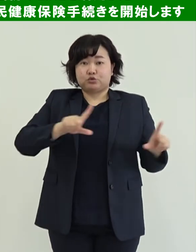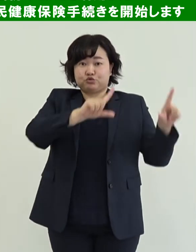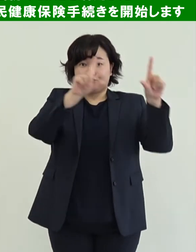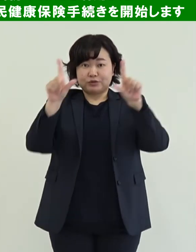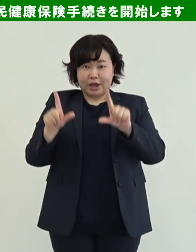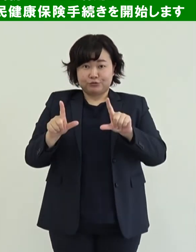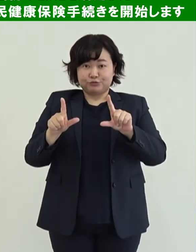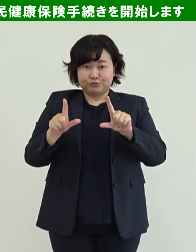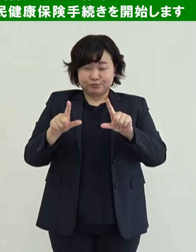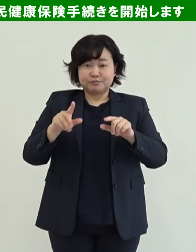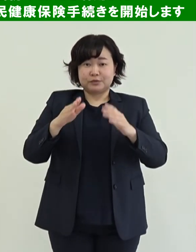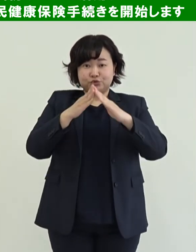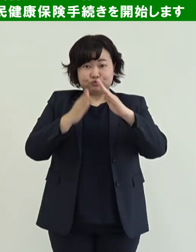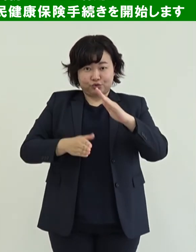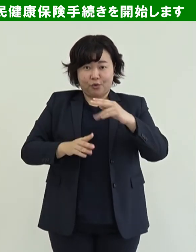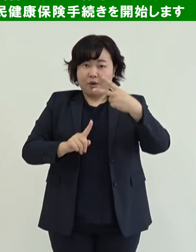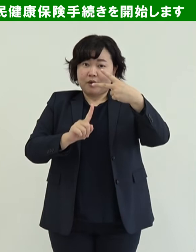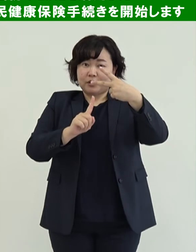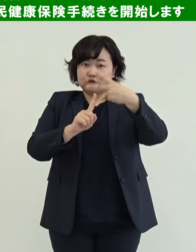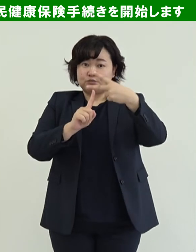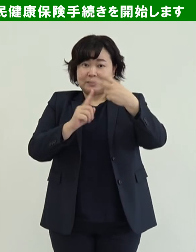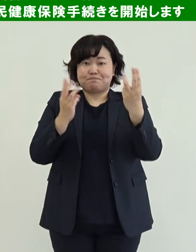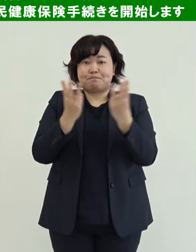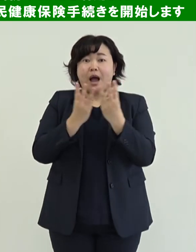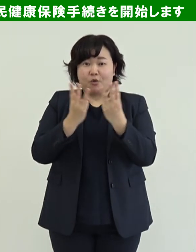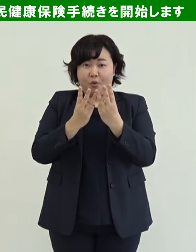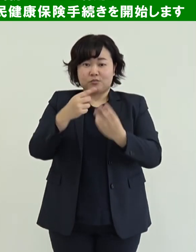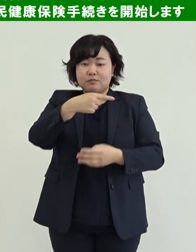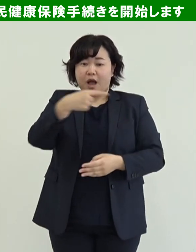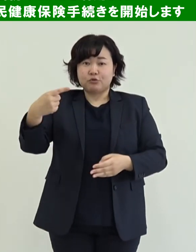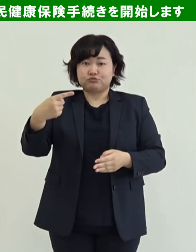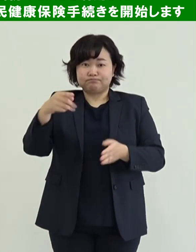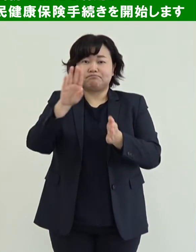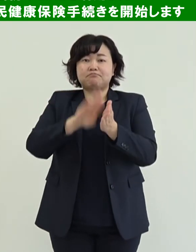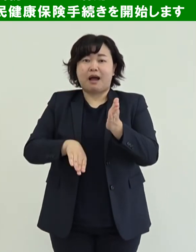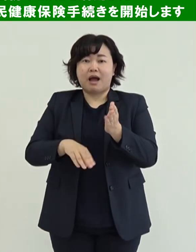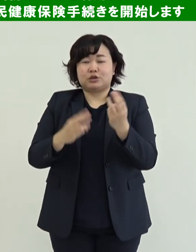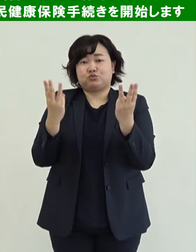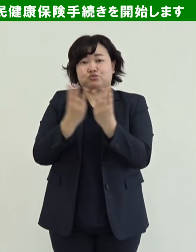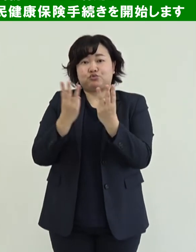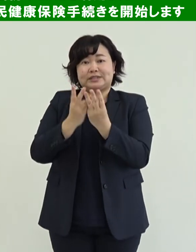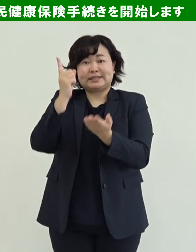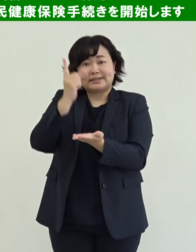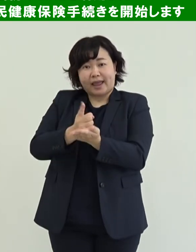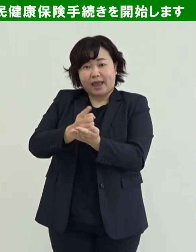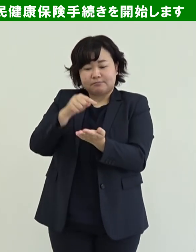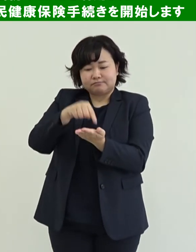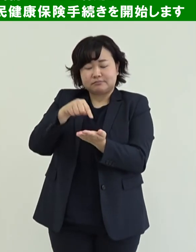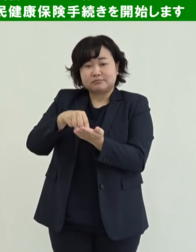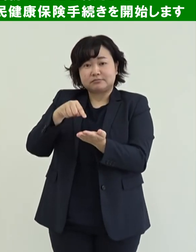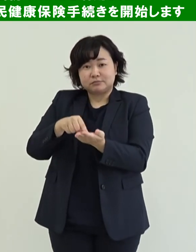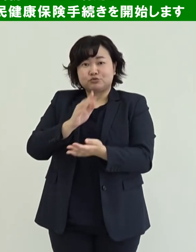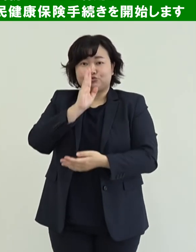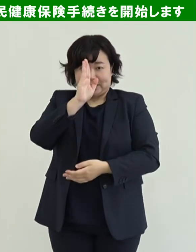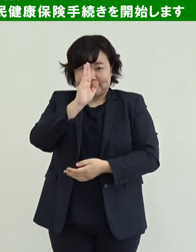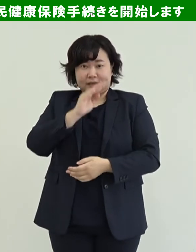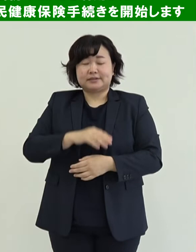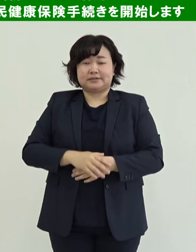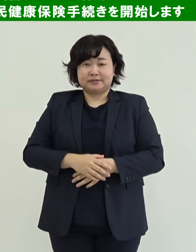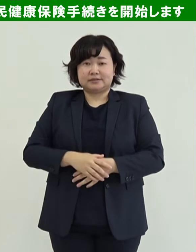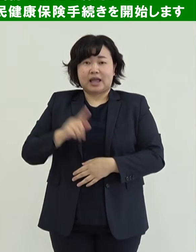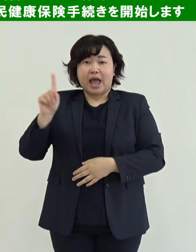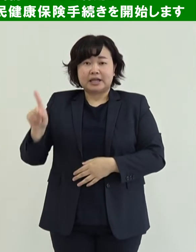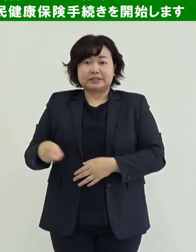番号ハイフンを抜いた形で実際に入力の方をしていただきますそうすると自動的に